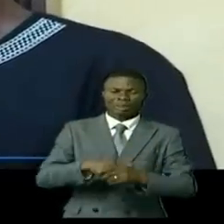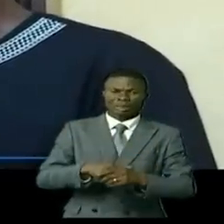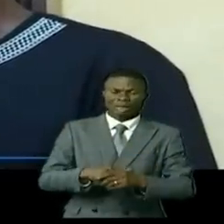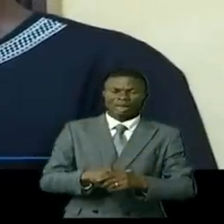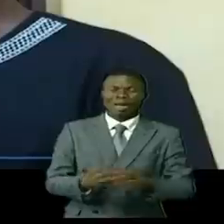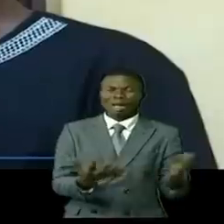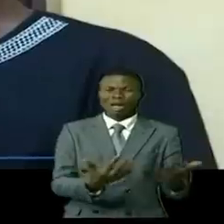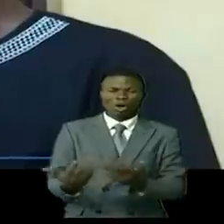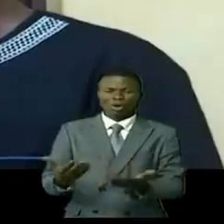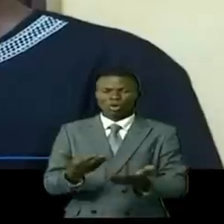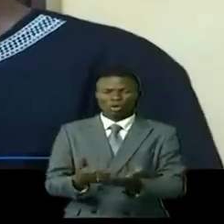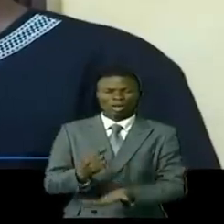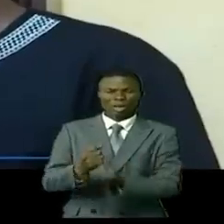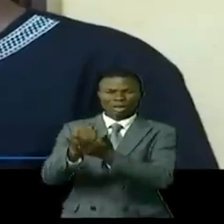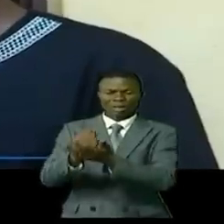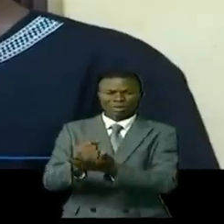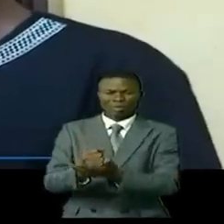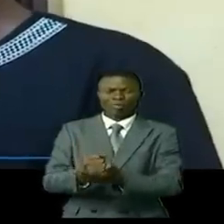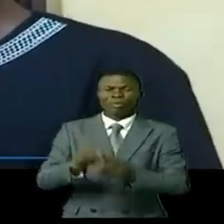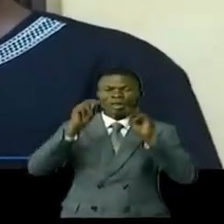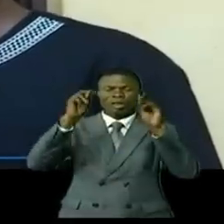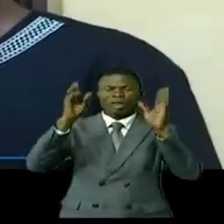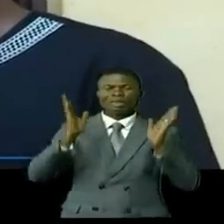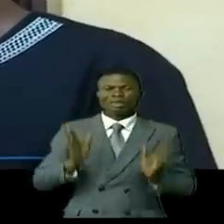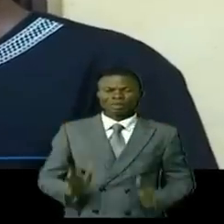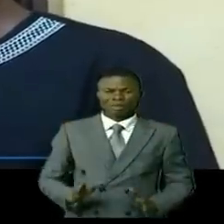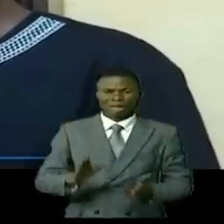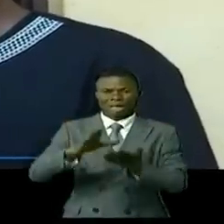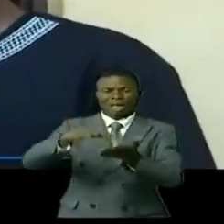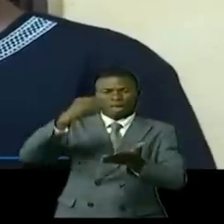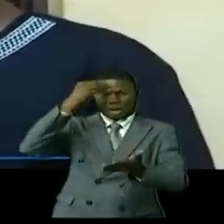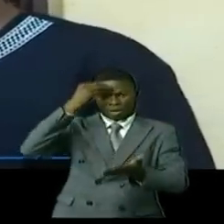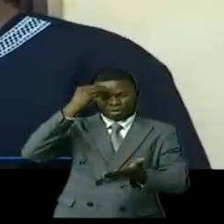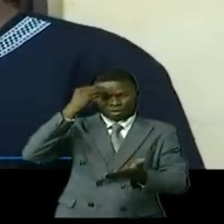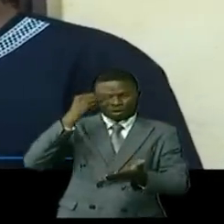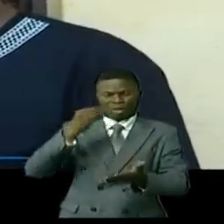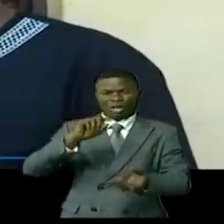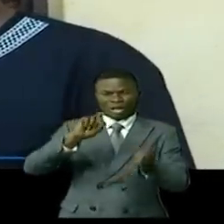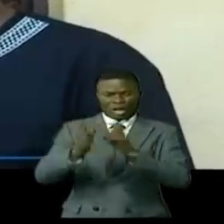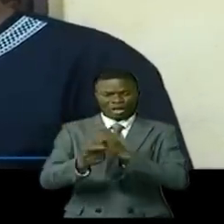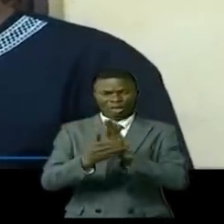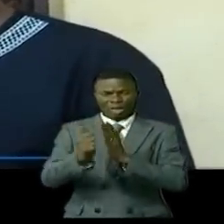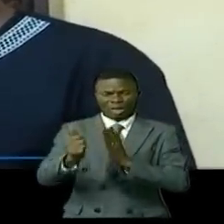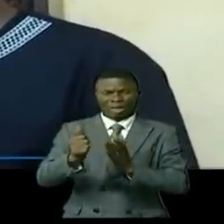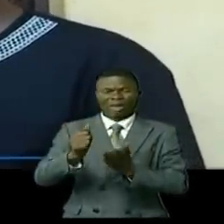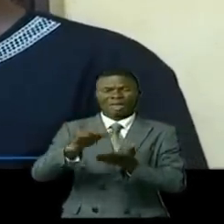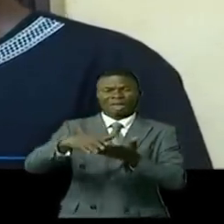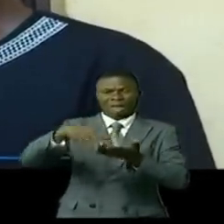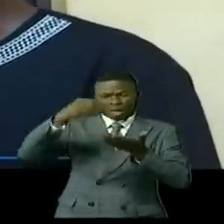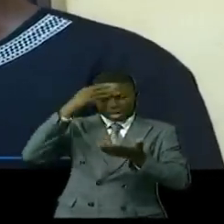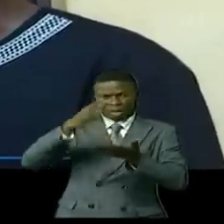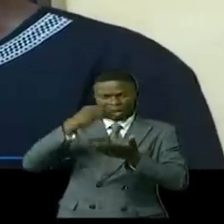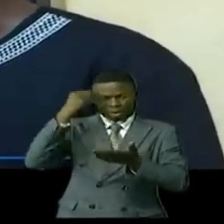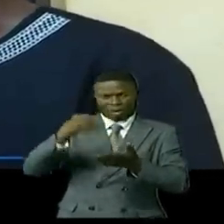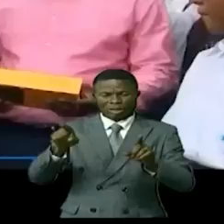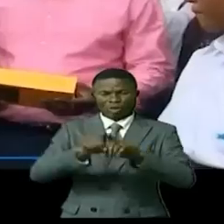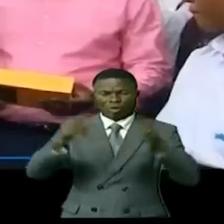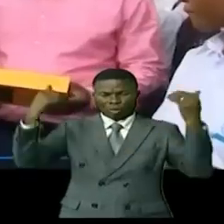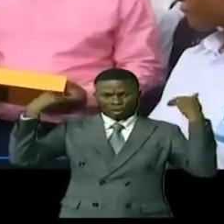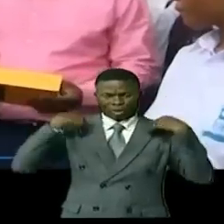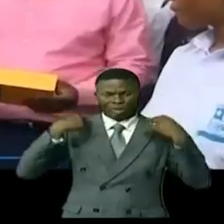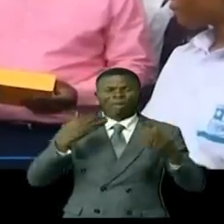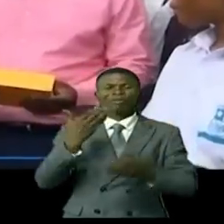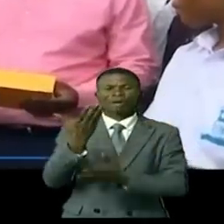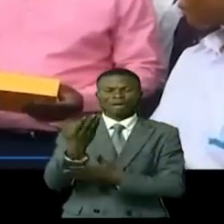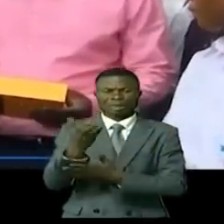tablettes, c'est pour aider les corps enseignants, les élèves, à améliorer la qualité de l'éducation telle que voulue par l'autorité suprême. Pour